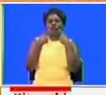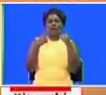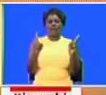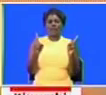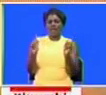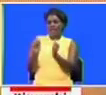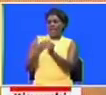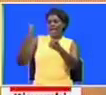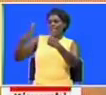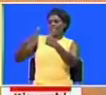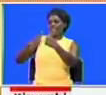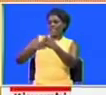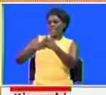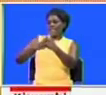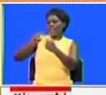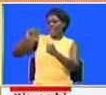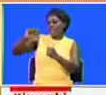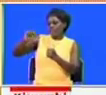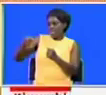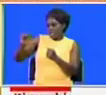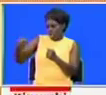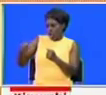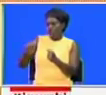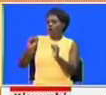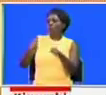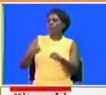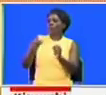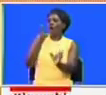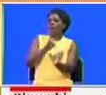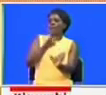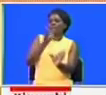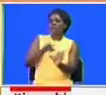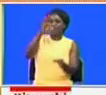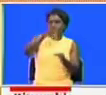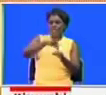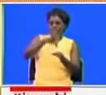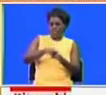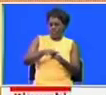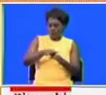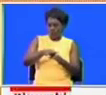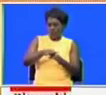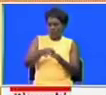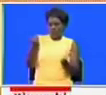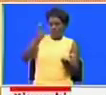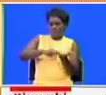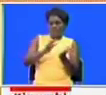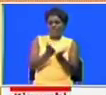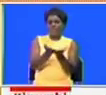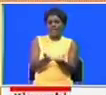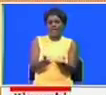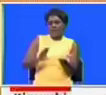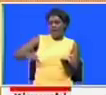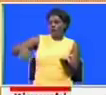milioni 19.6 wakiorodheshwa kuwa watashiriki uchaguzi mkuu tarehe 8 Agosti. Kwa mujibu wa sajili hiyo, kaunti ya